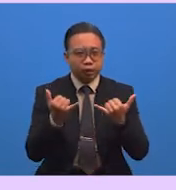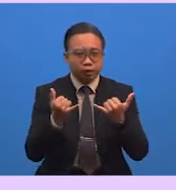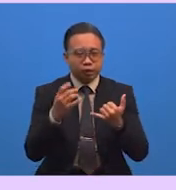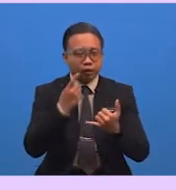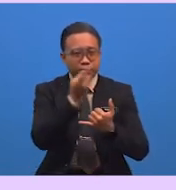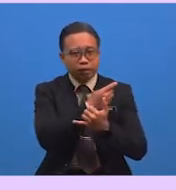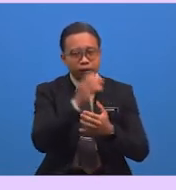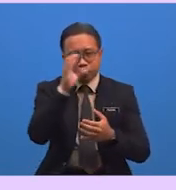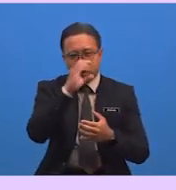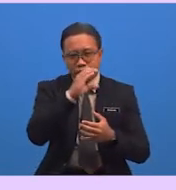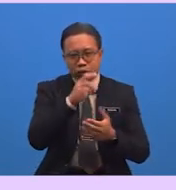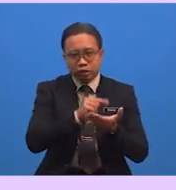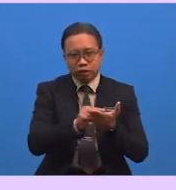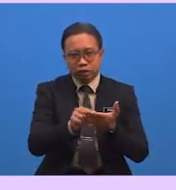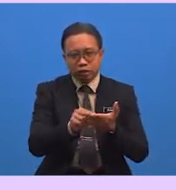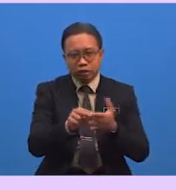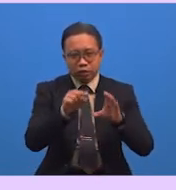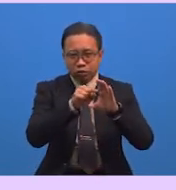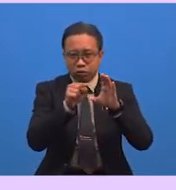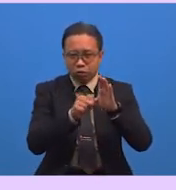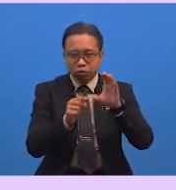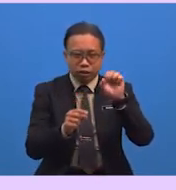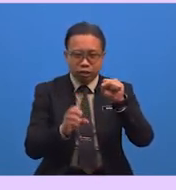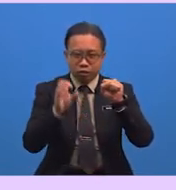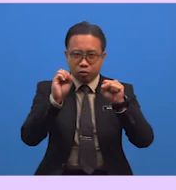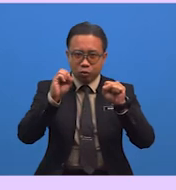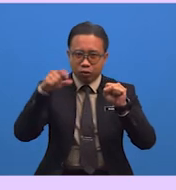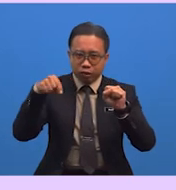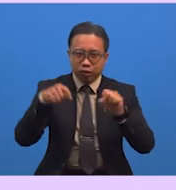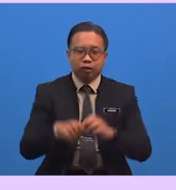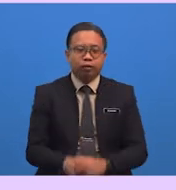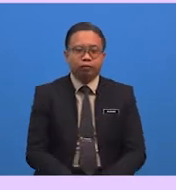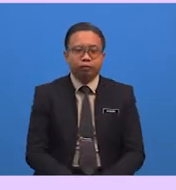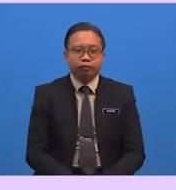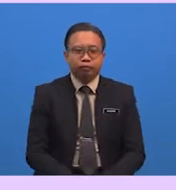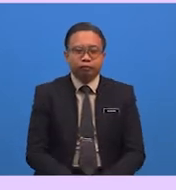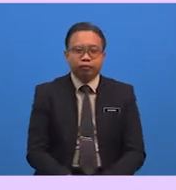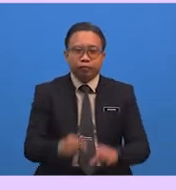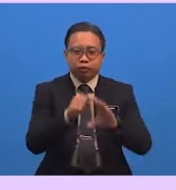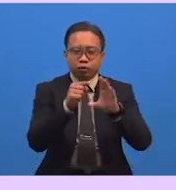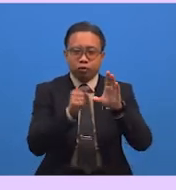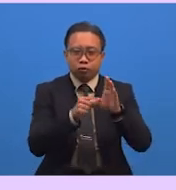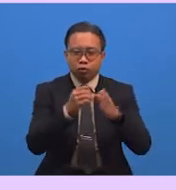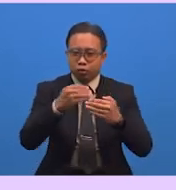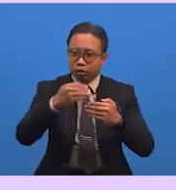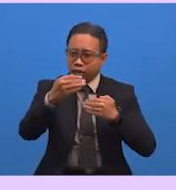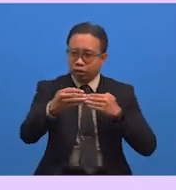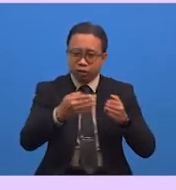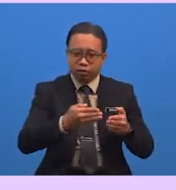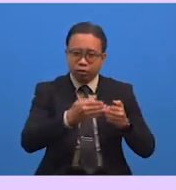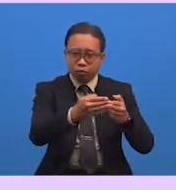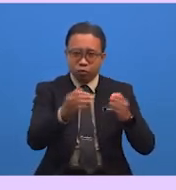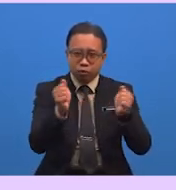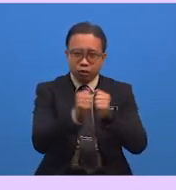Sekarang, kita cari pula nilai sudut SOT yang merupakan sudut bertentang bucu